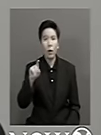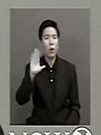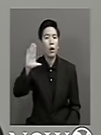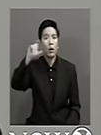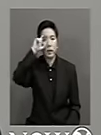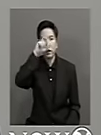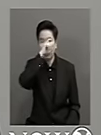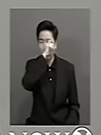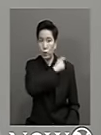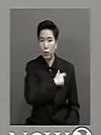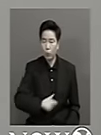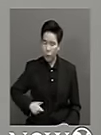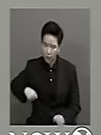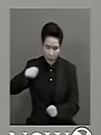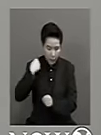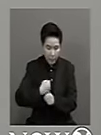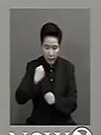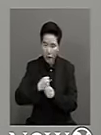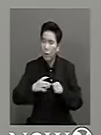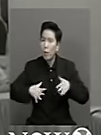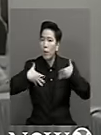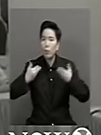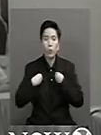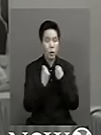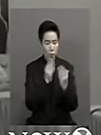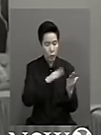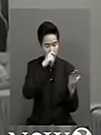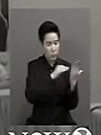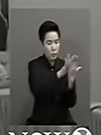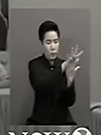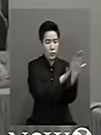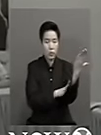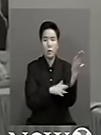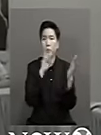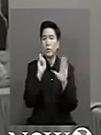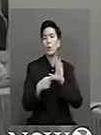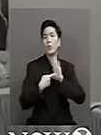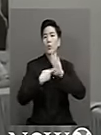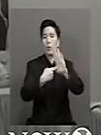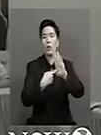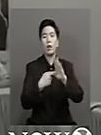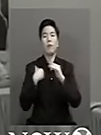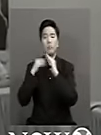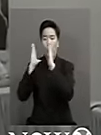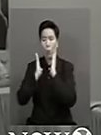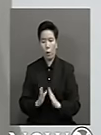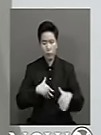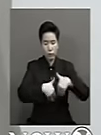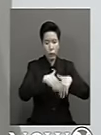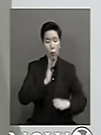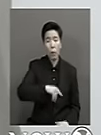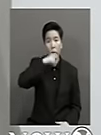านและความเมตตากรุณาเพื่อประโยชน์สุขของราษฎรพระองค์ทรงเป็นต้นแบบในการดำเนินชีวิตไม่เพียงเฉพ